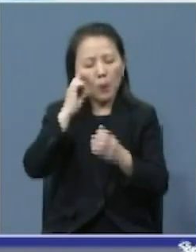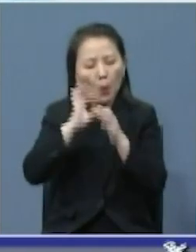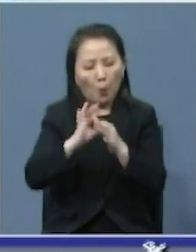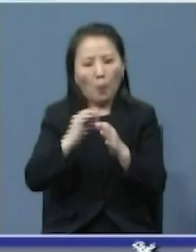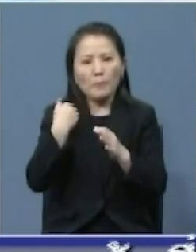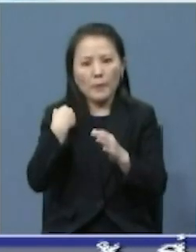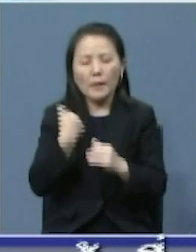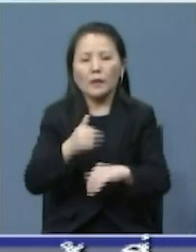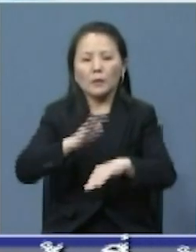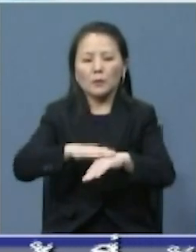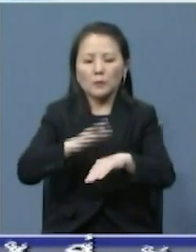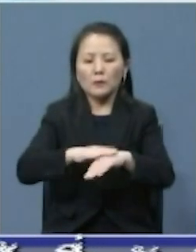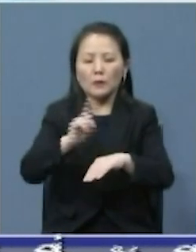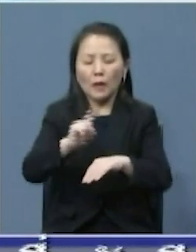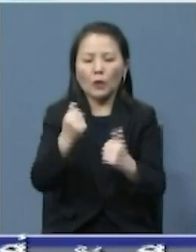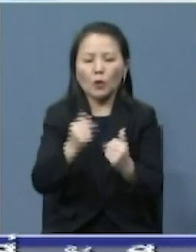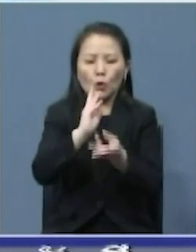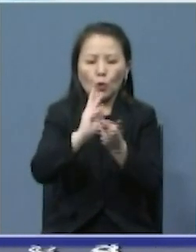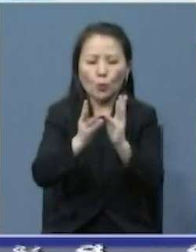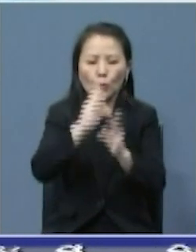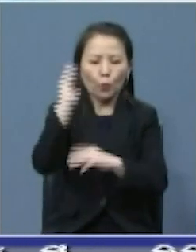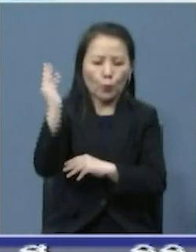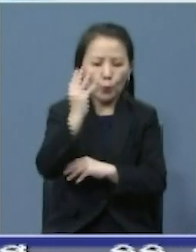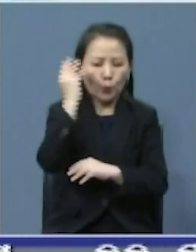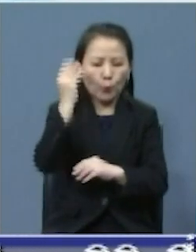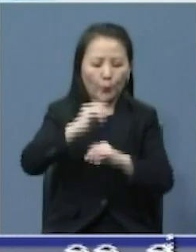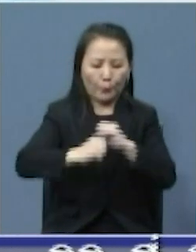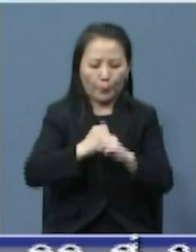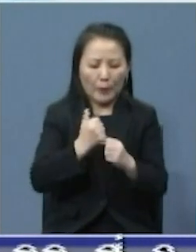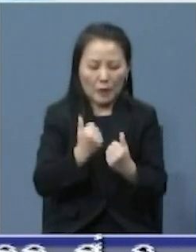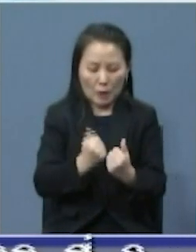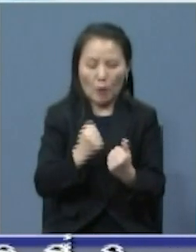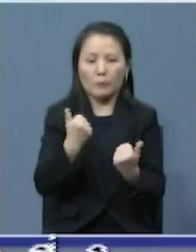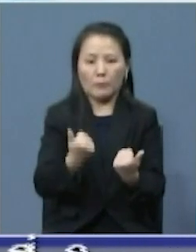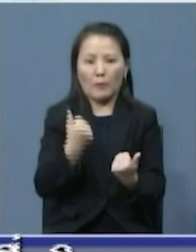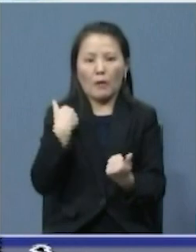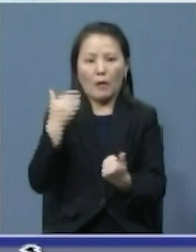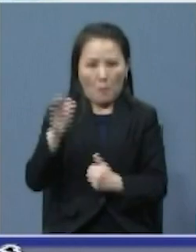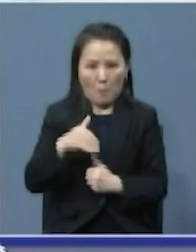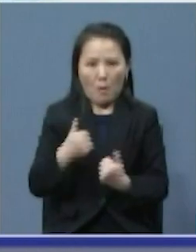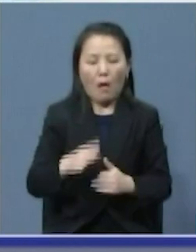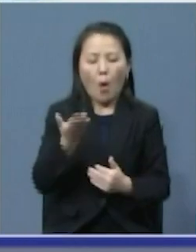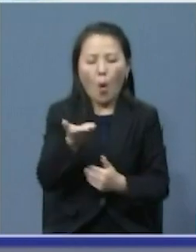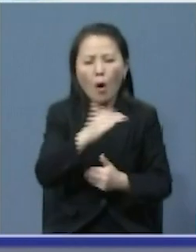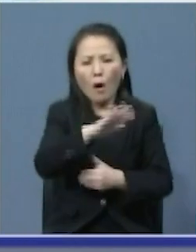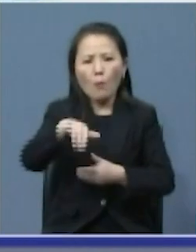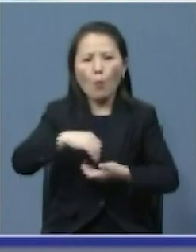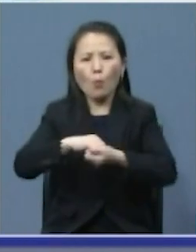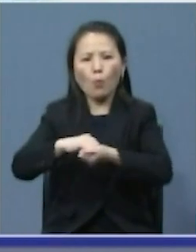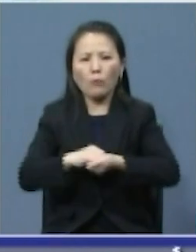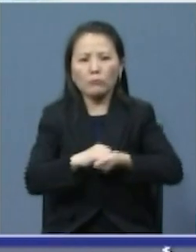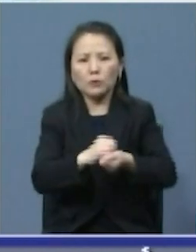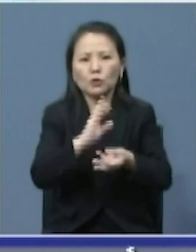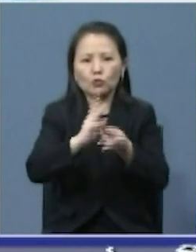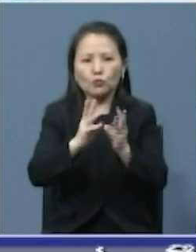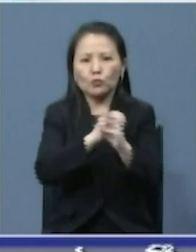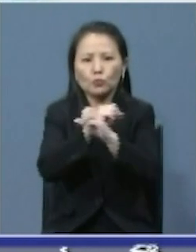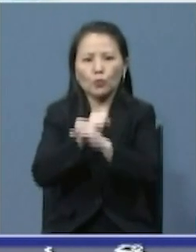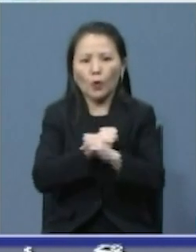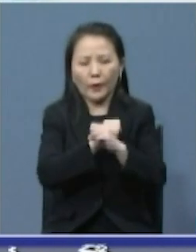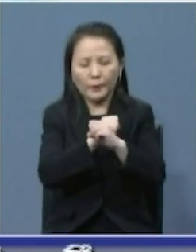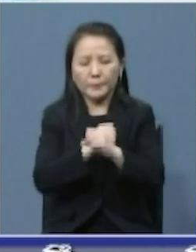รมควบคุมมลพิษประกาศว่าฤดูฝุ่นของปีนี้มาแล้วเน้นย้ำทุกหน่วยงานที่เกี่ยวข้องต้องร่วมมือกันในการคุมเข้มต้นต่อแหล่ง